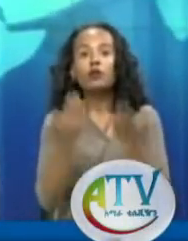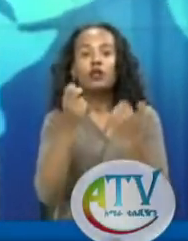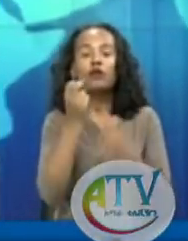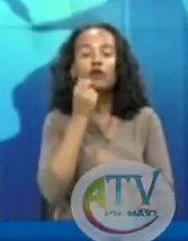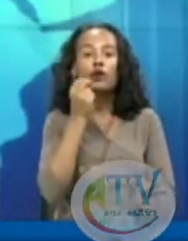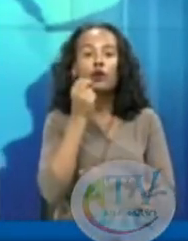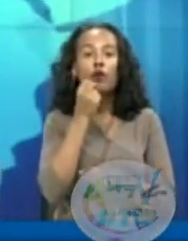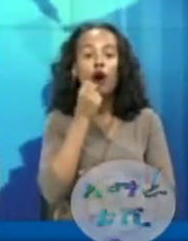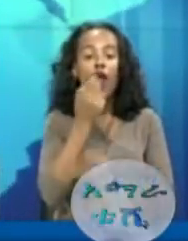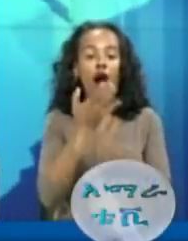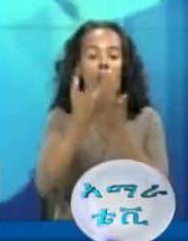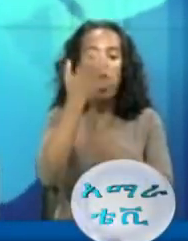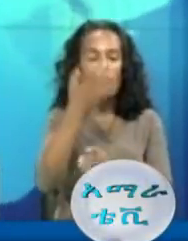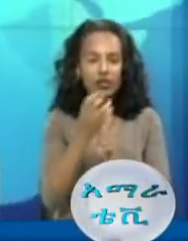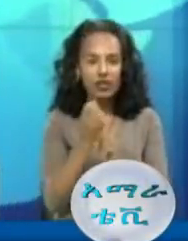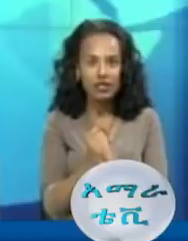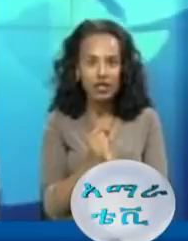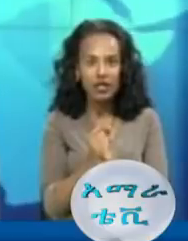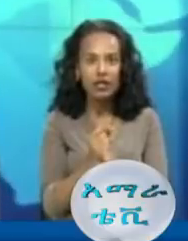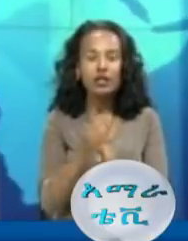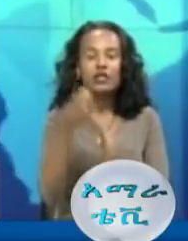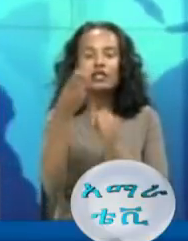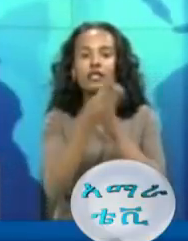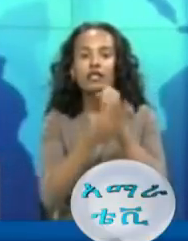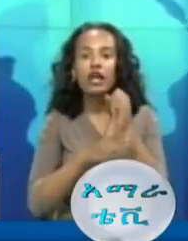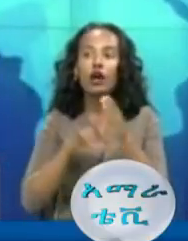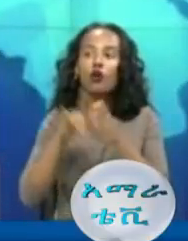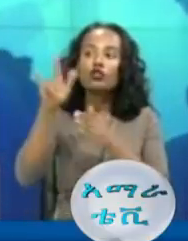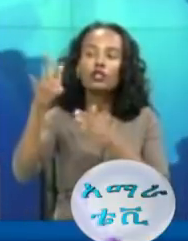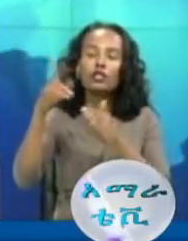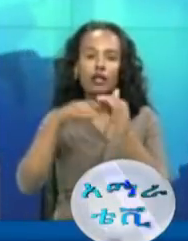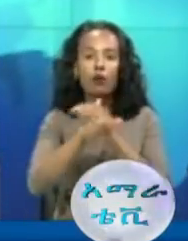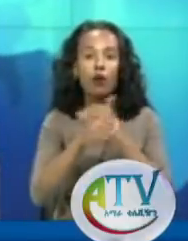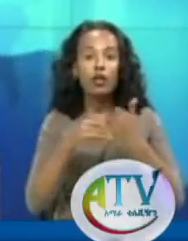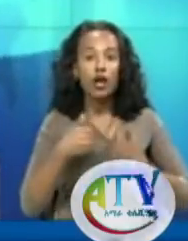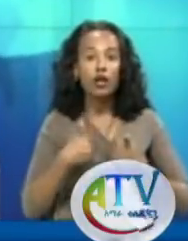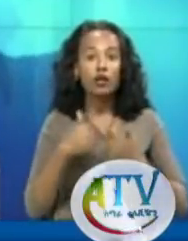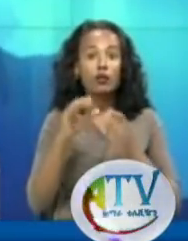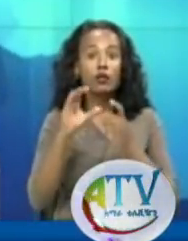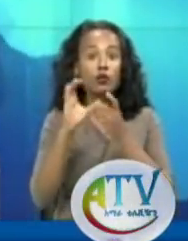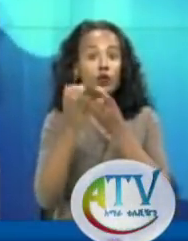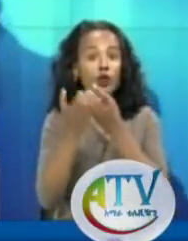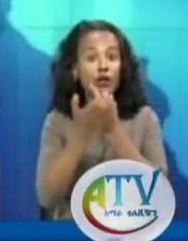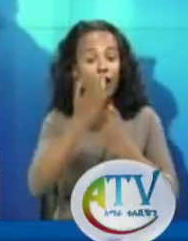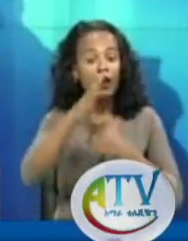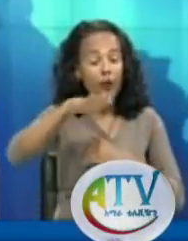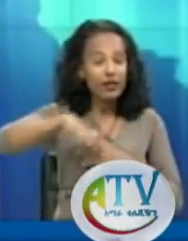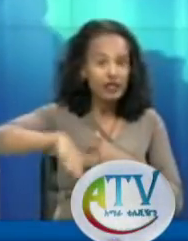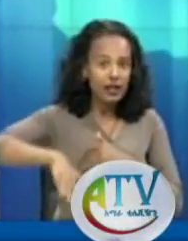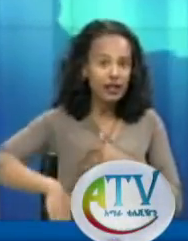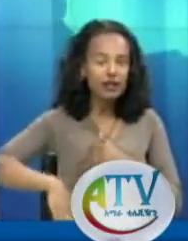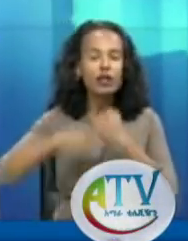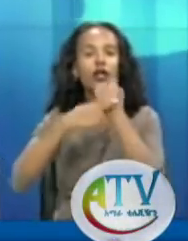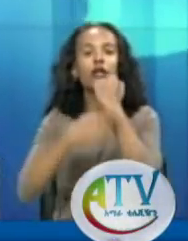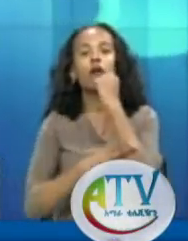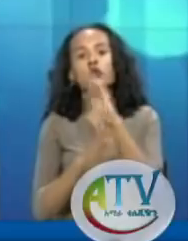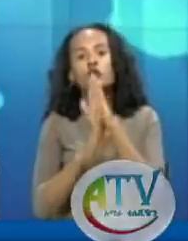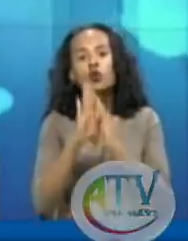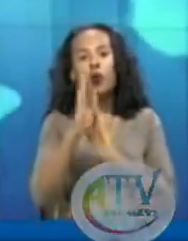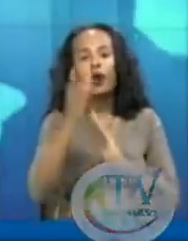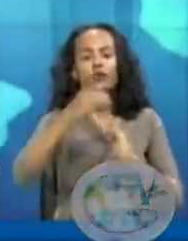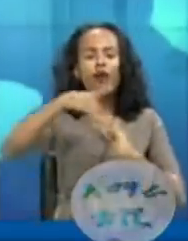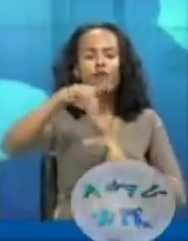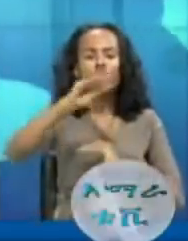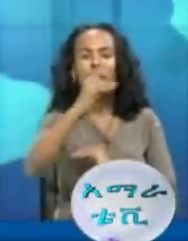ሀብት ይዘን ስንዴ ከውጭ ያስገባን ያለንበትን ሁኔታ ለማስቀረት የመስኖ ልማት ከፍተኛ